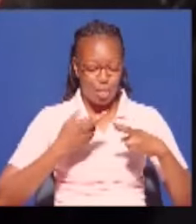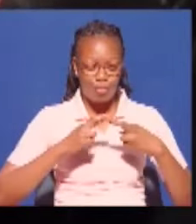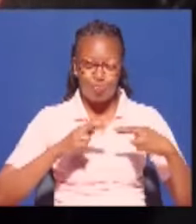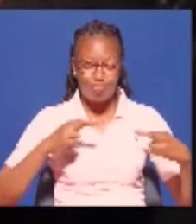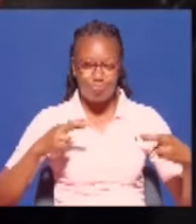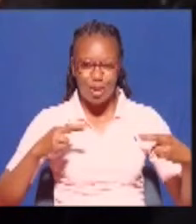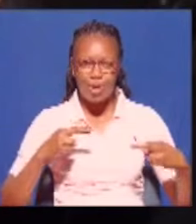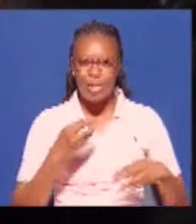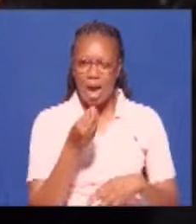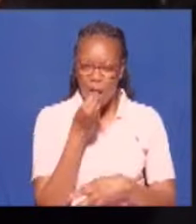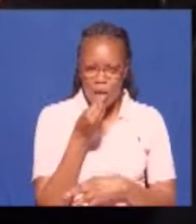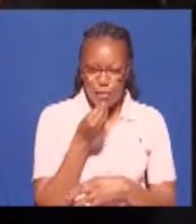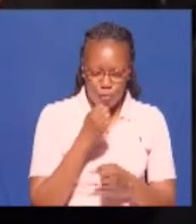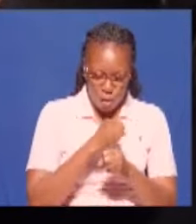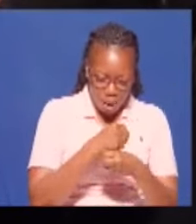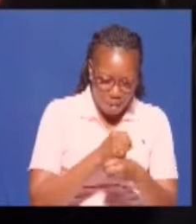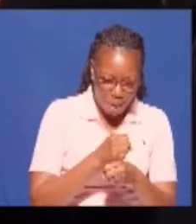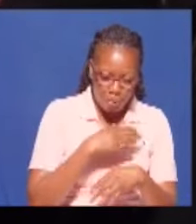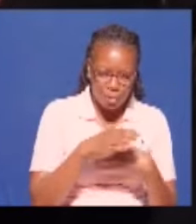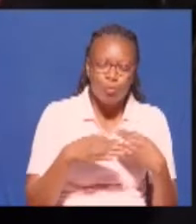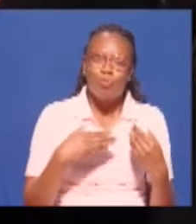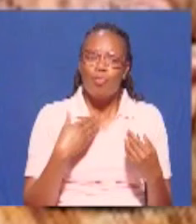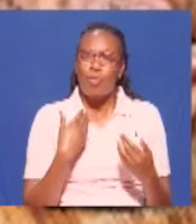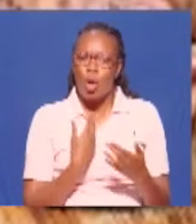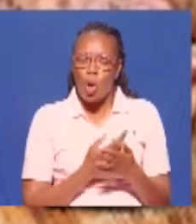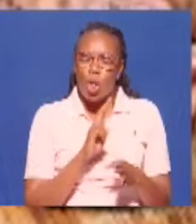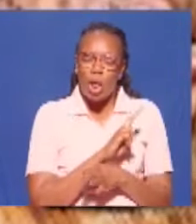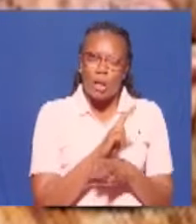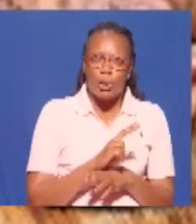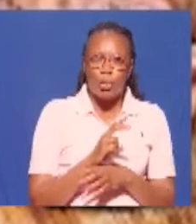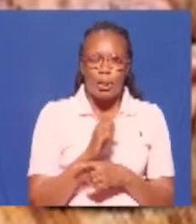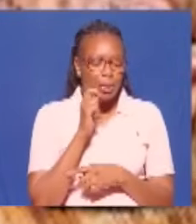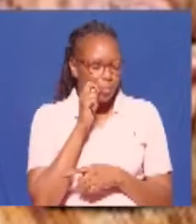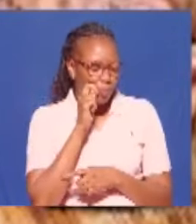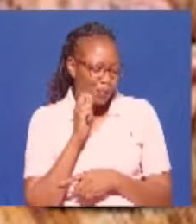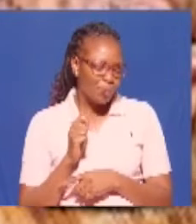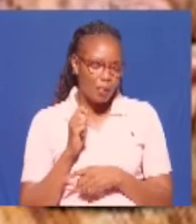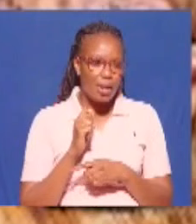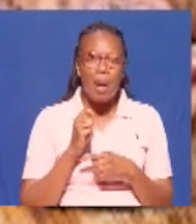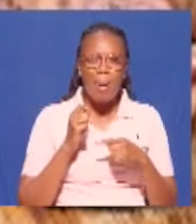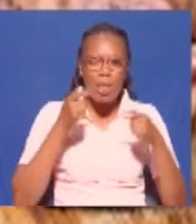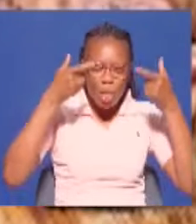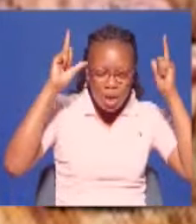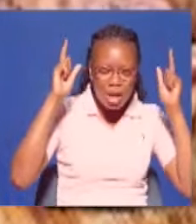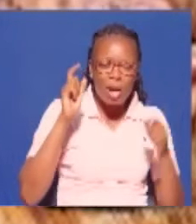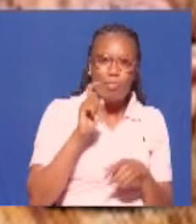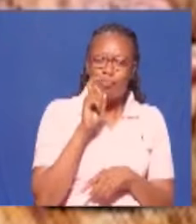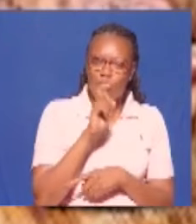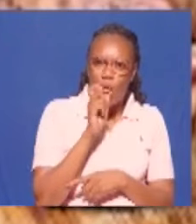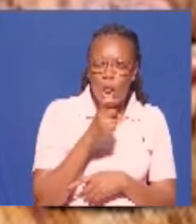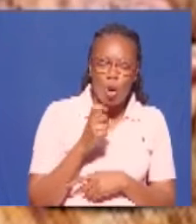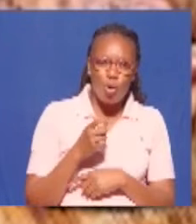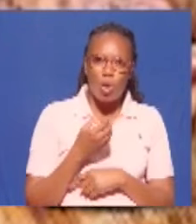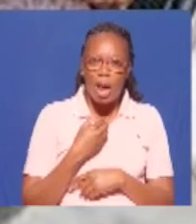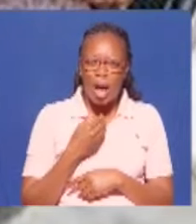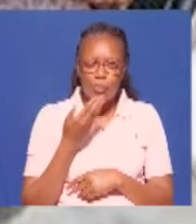Sausage ni chakula kilichotengenezwa kutoka kwa nyama ya ng'ombe, nguruwe ama kuku na huwa na chumvi na viungo ndani.